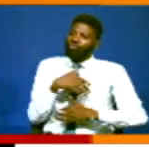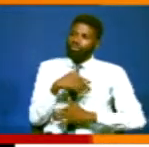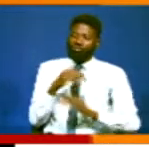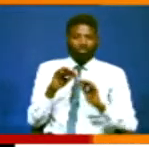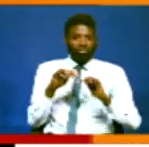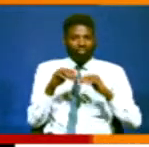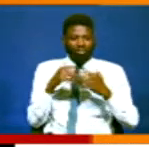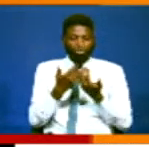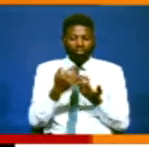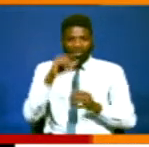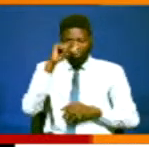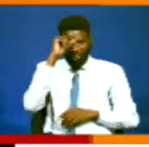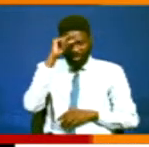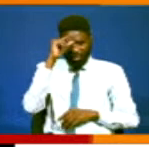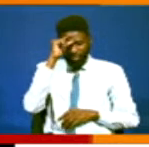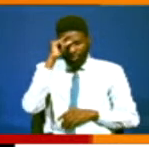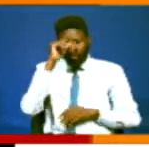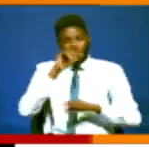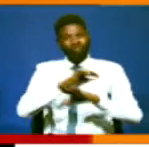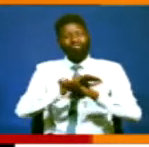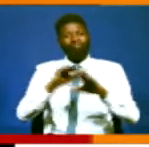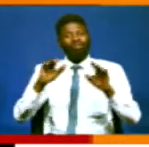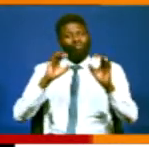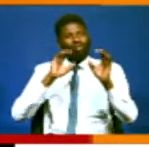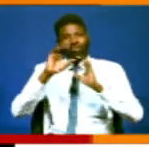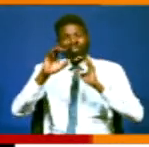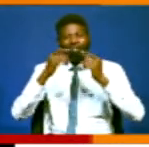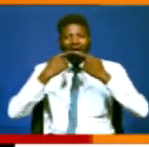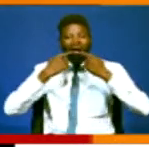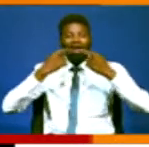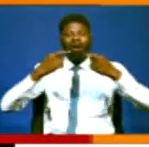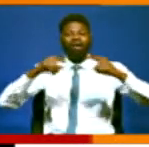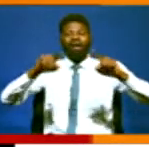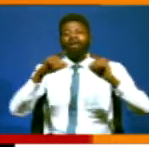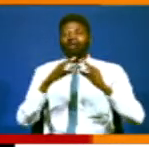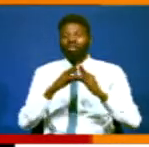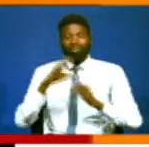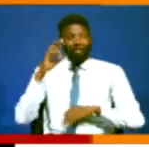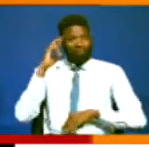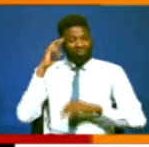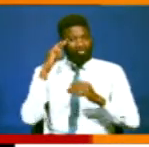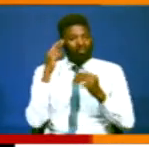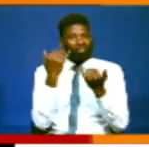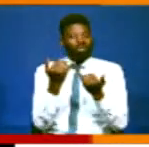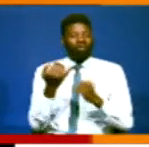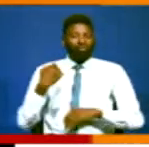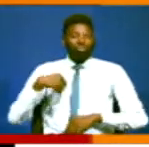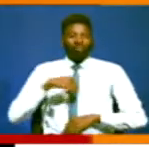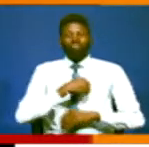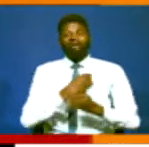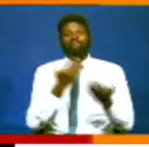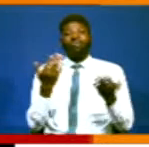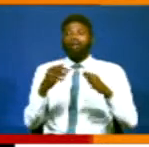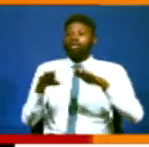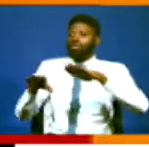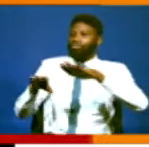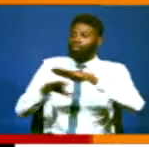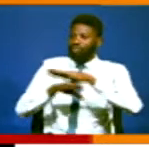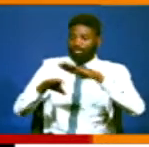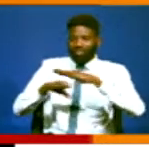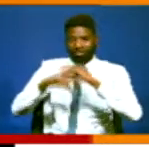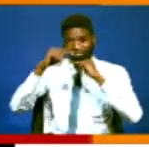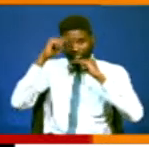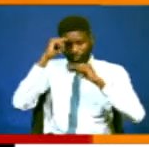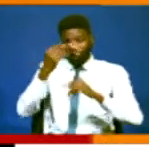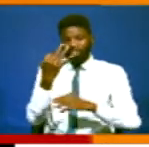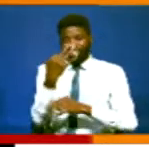serikali haitoi mawasiliano yoyote. Nakumbuka kwamba sasa hivi tuko katika junior secondary, miaka mitatu ijayo tutakuwa kwenye